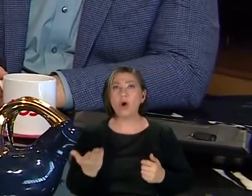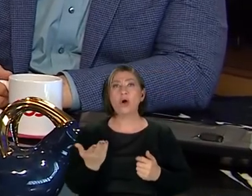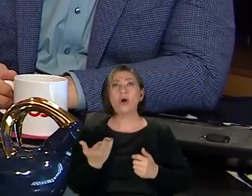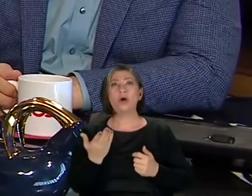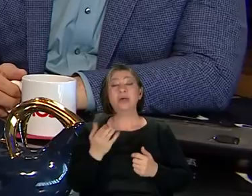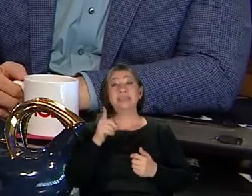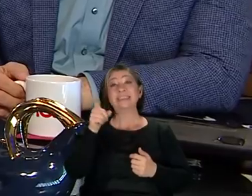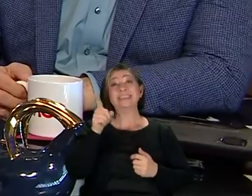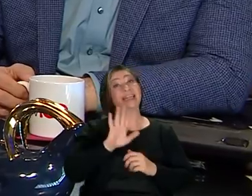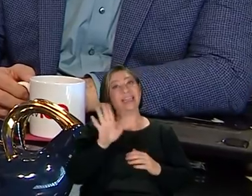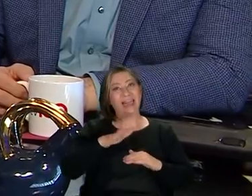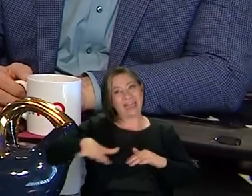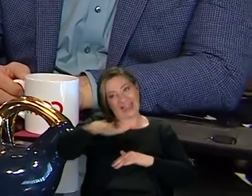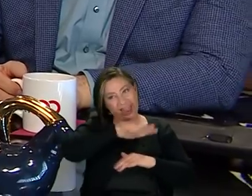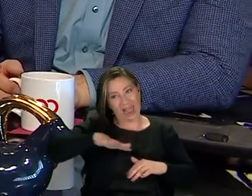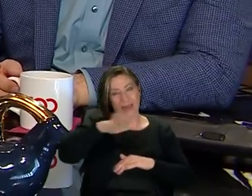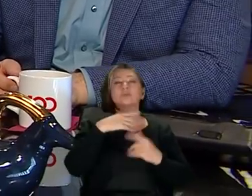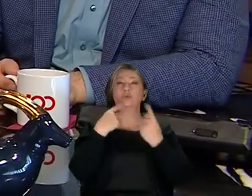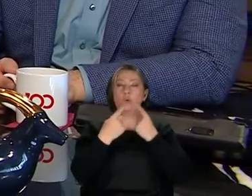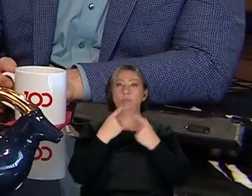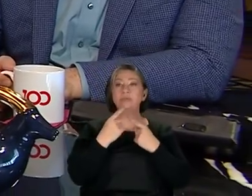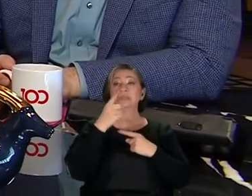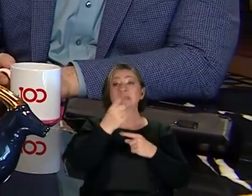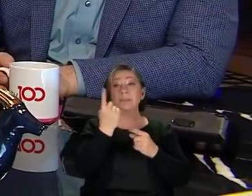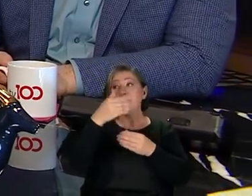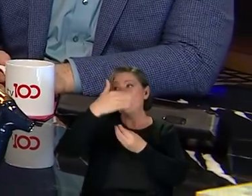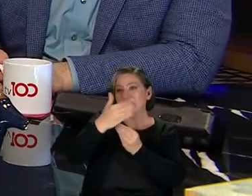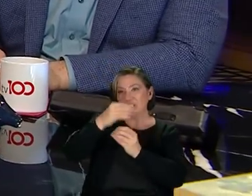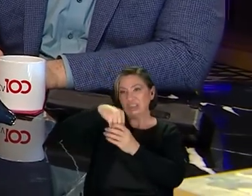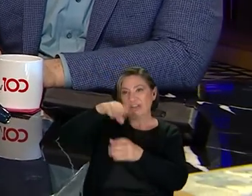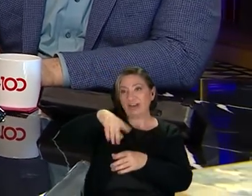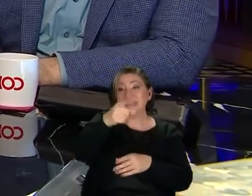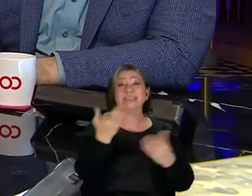Yani sizden değil, genelden söz ediyorum. Tabii siz de bunun bir parçasısınız.